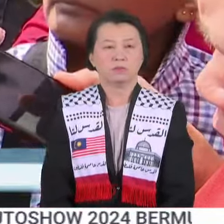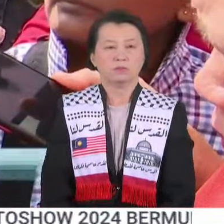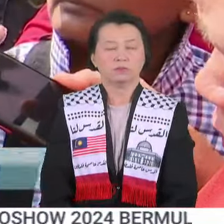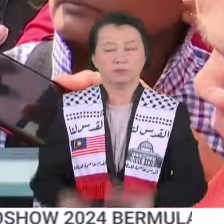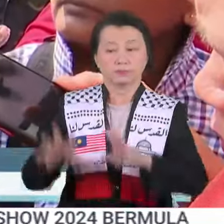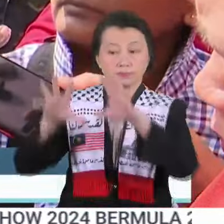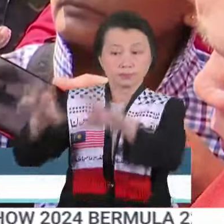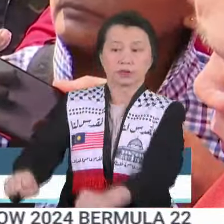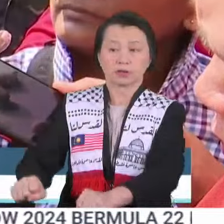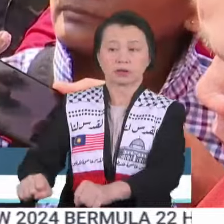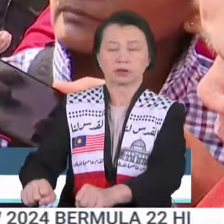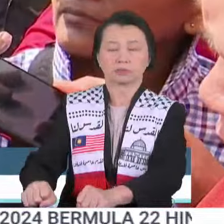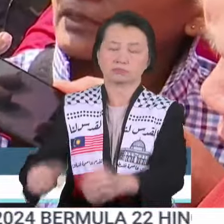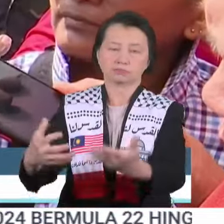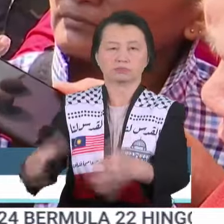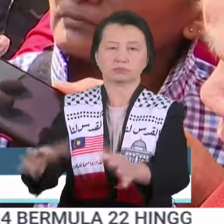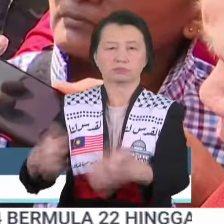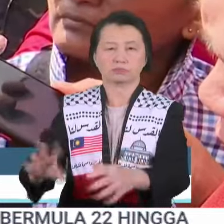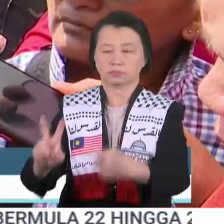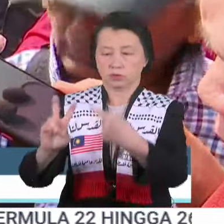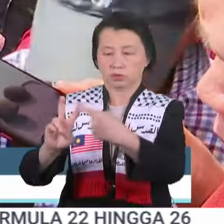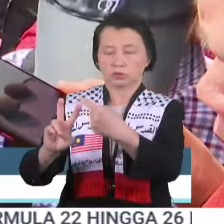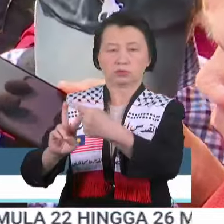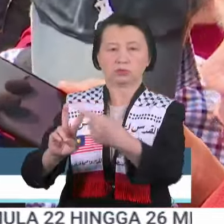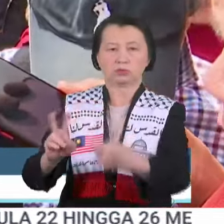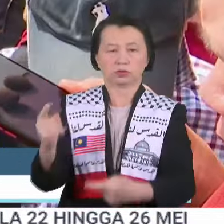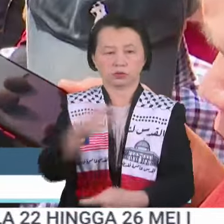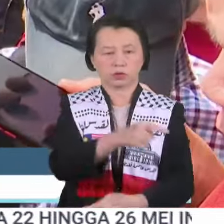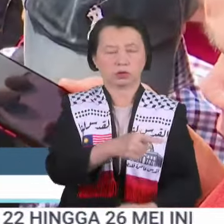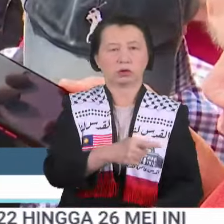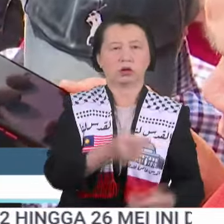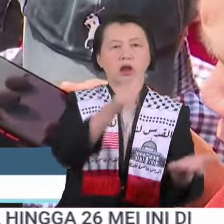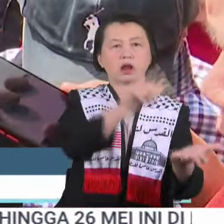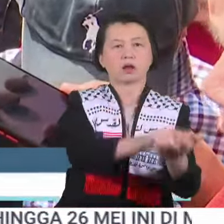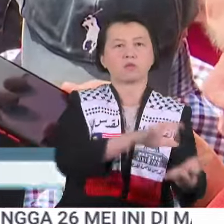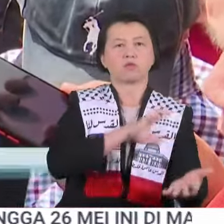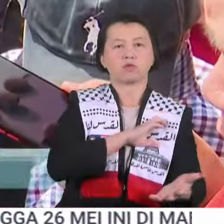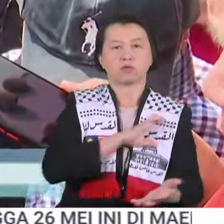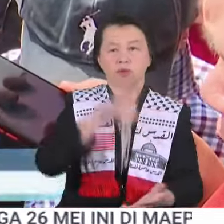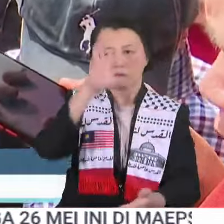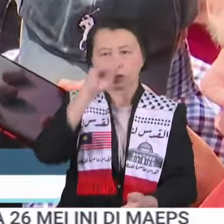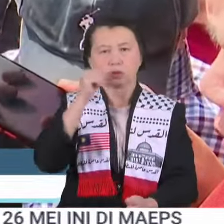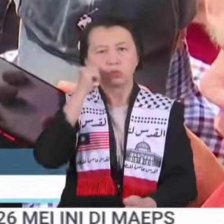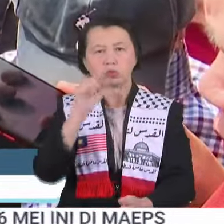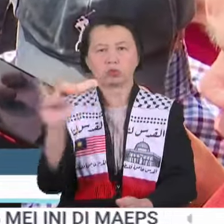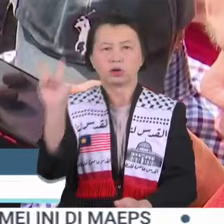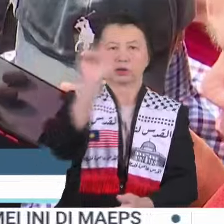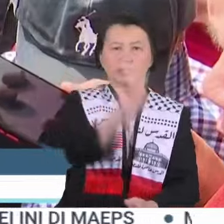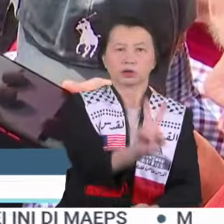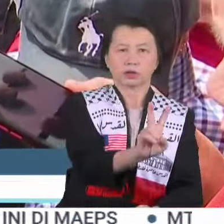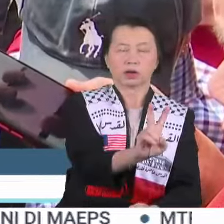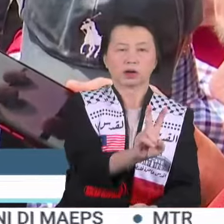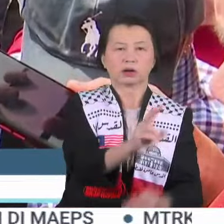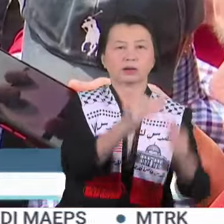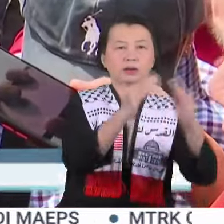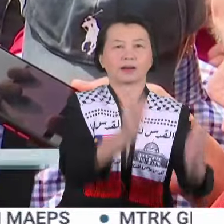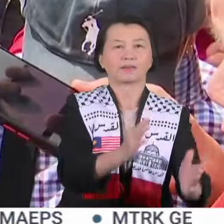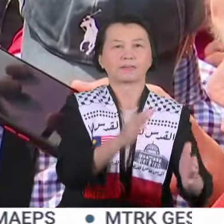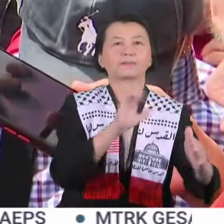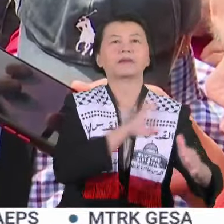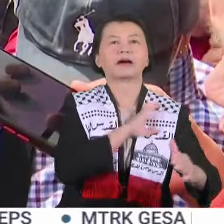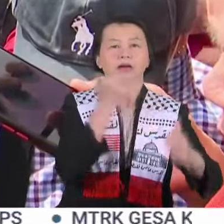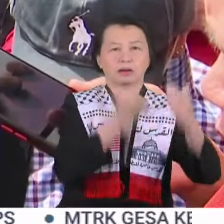Tangkapan, kita telah pun menangkap dua pengadu tu, perempuan dan lelaki yang datang ke balai. Kita pun, kalau